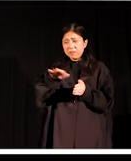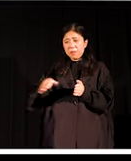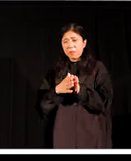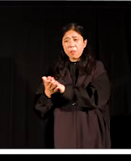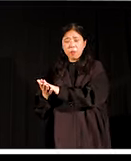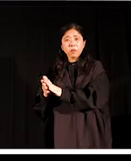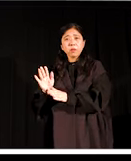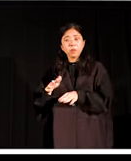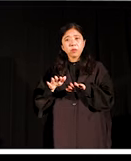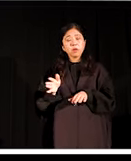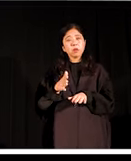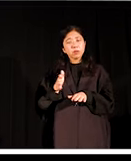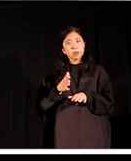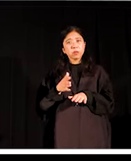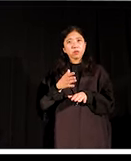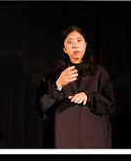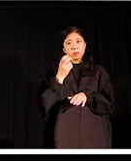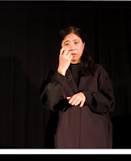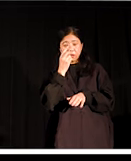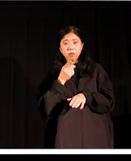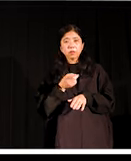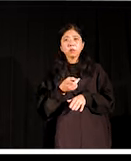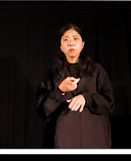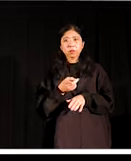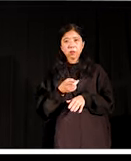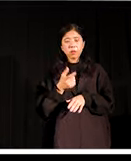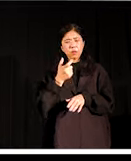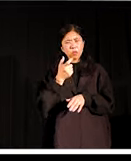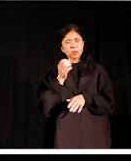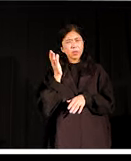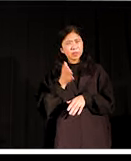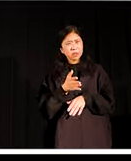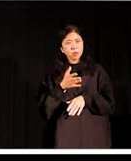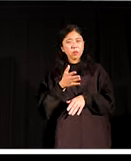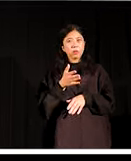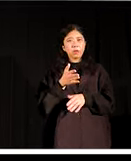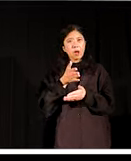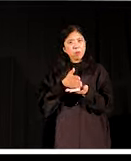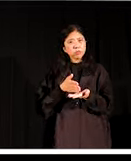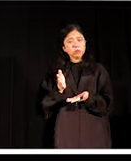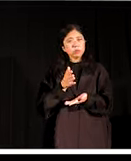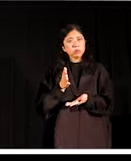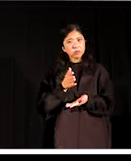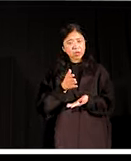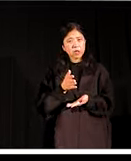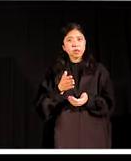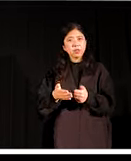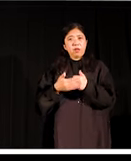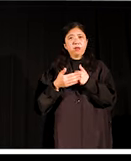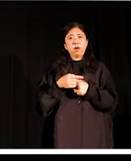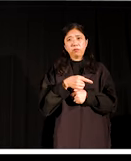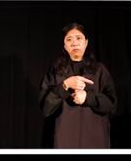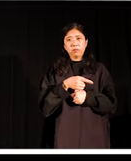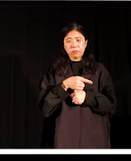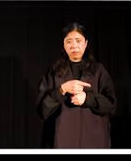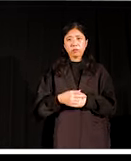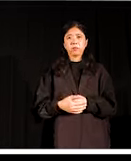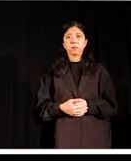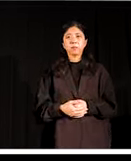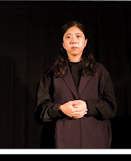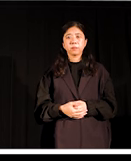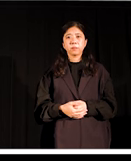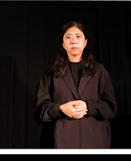がここ最近の結果だともう本当にあの6割ま5割以上まトータル言うと5割以上最近は6割以上の患者さんが助かる